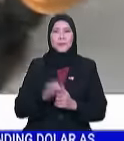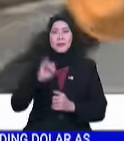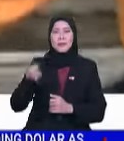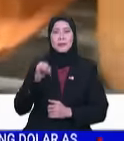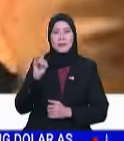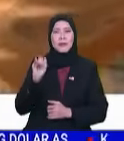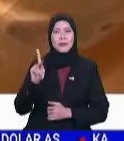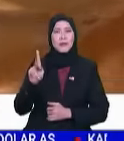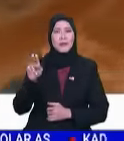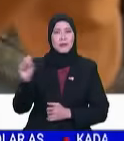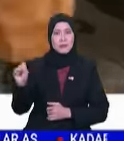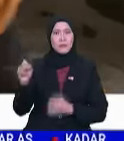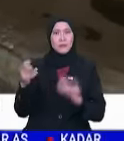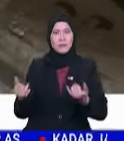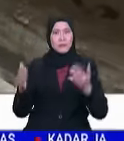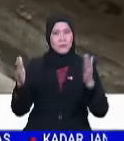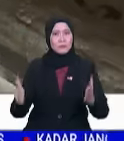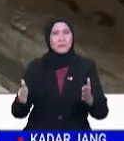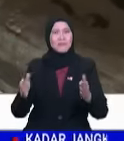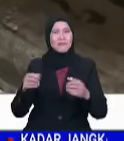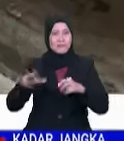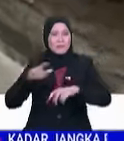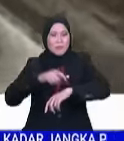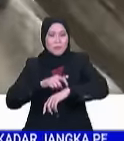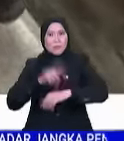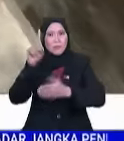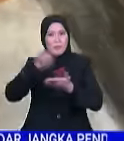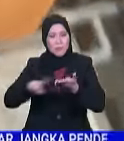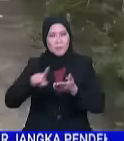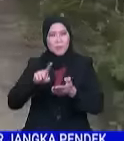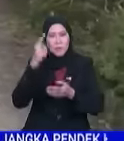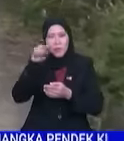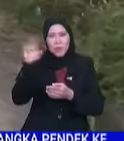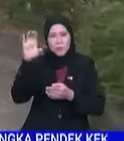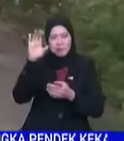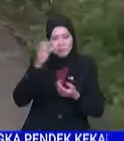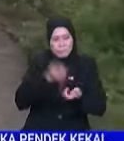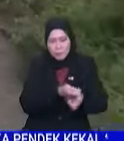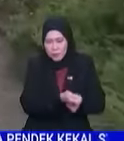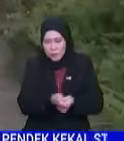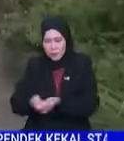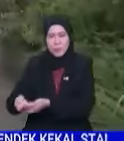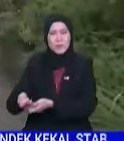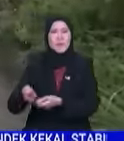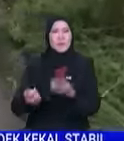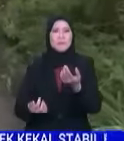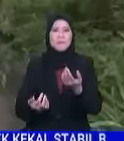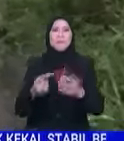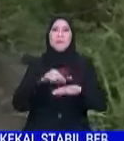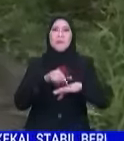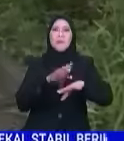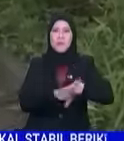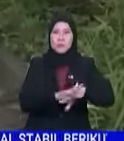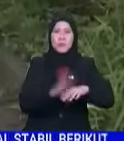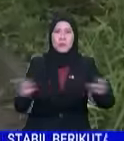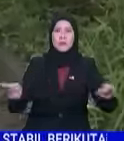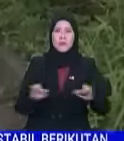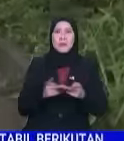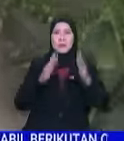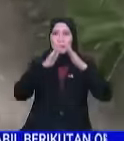JKNS mengajak orang ramai meluangkan masa 10 minit seminggu untuk mencari dan memusnahkan tempat pembiakan nyamuk Aedes di